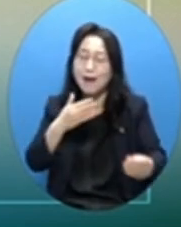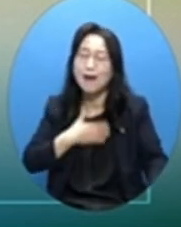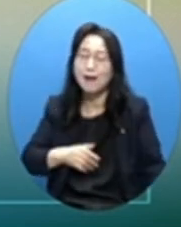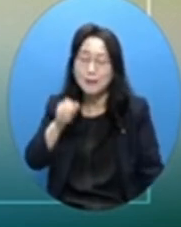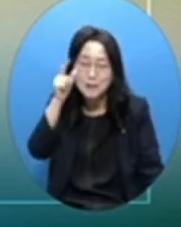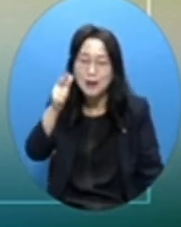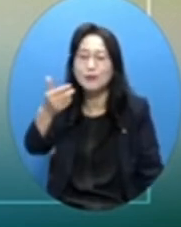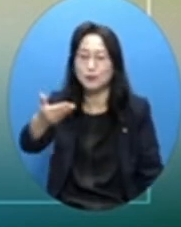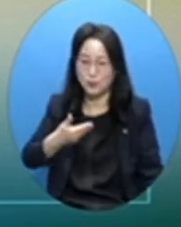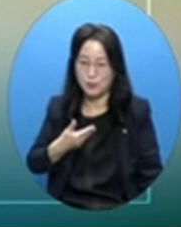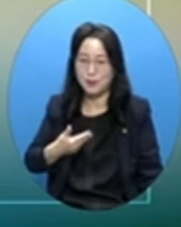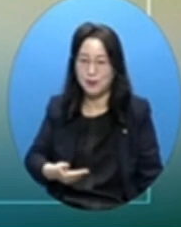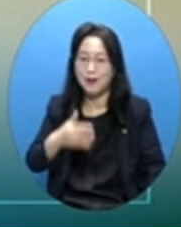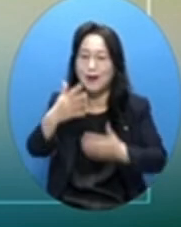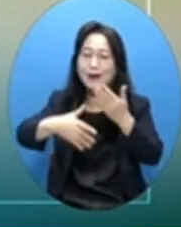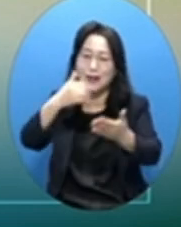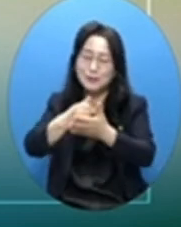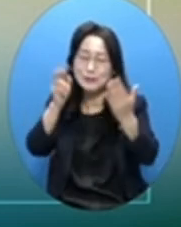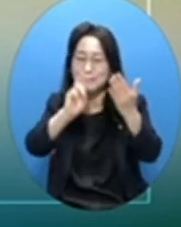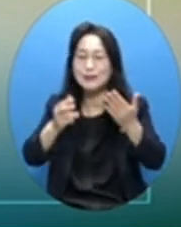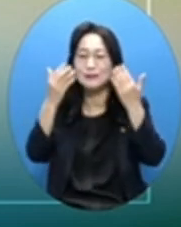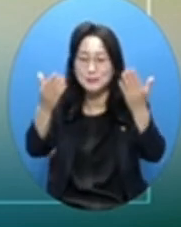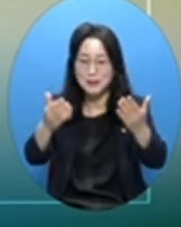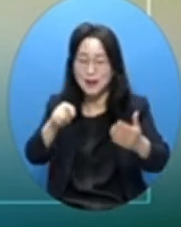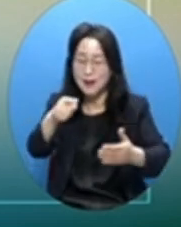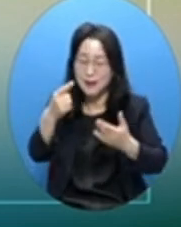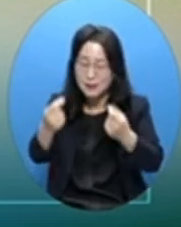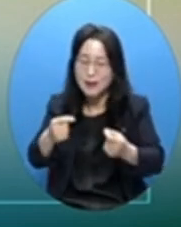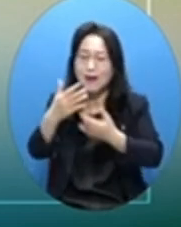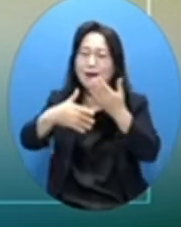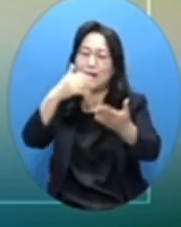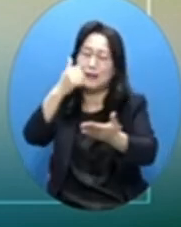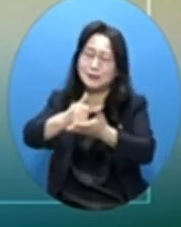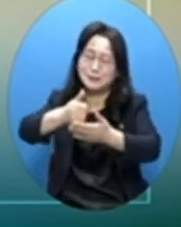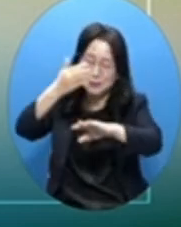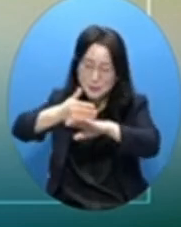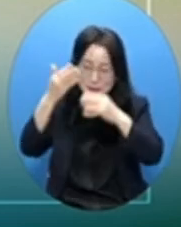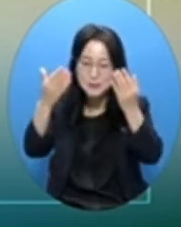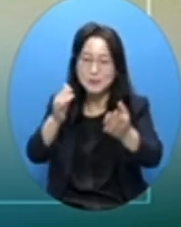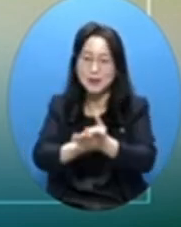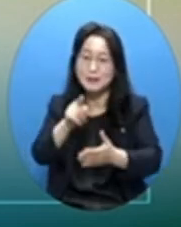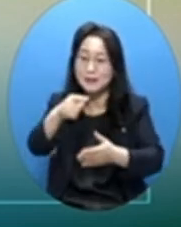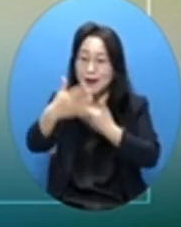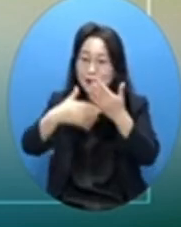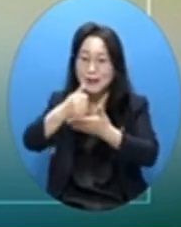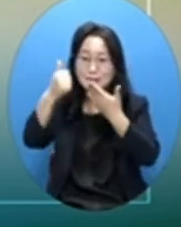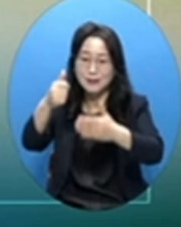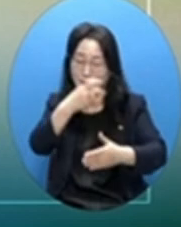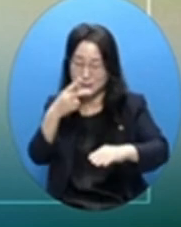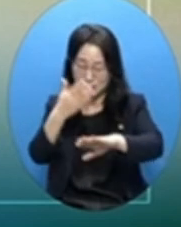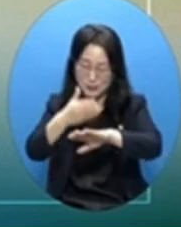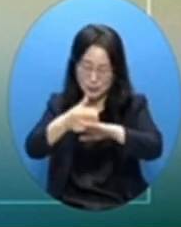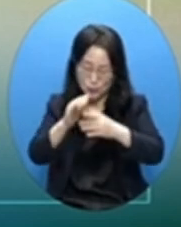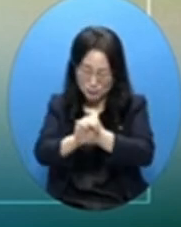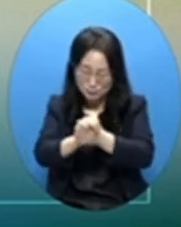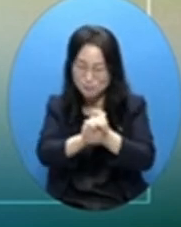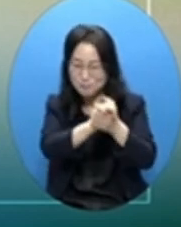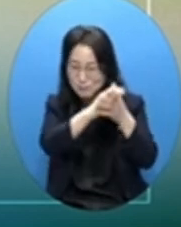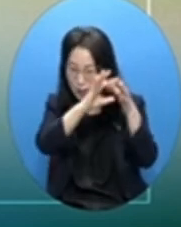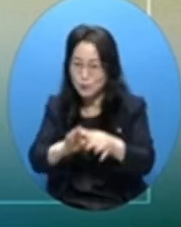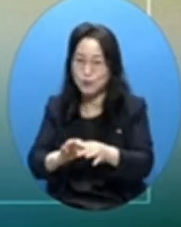말입니다 그런 하나님을 찬양합니다 그런 하나님께 감사합니다 그리고 그 하나님께 다시 기도로 나가겠습니다